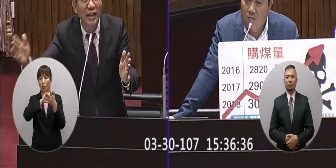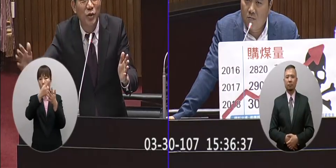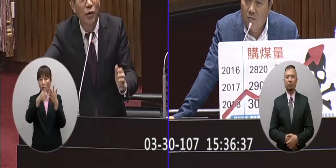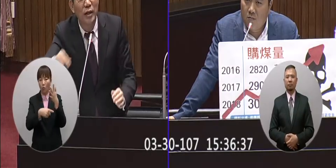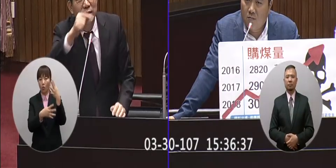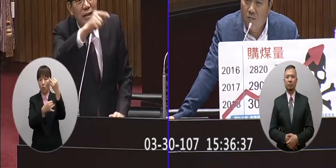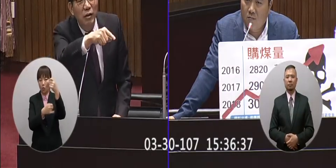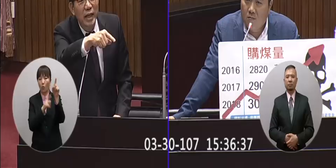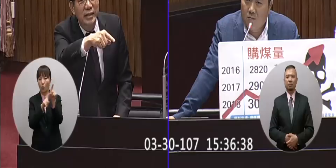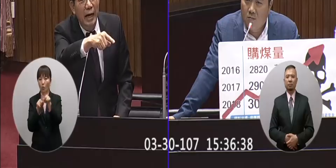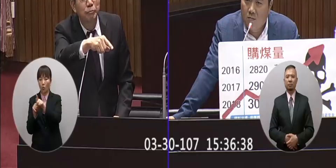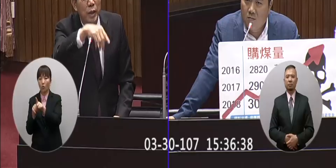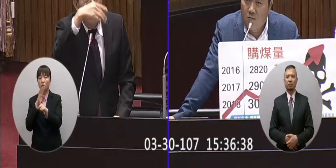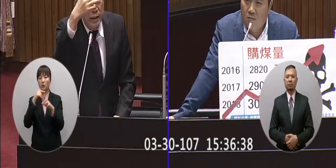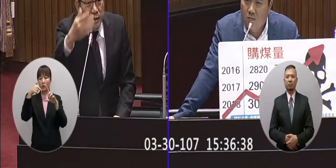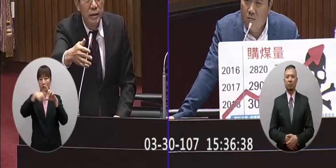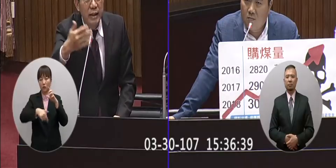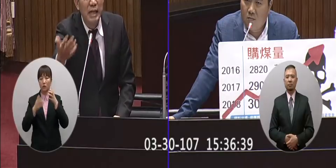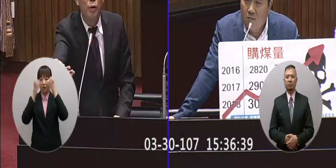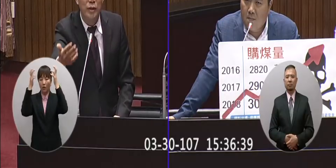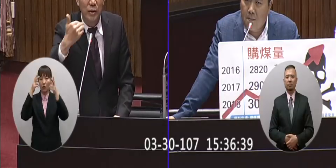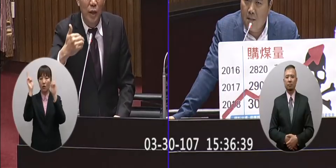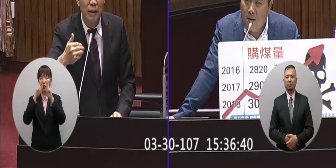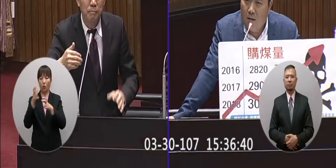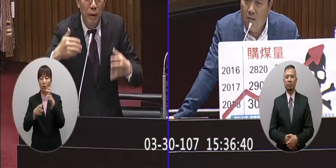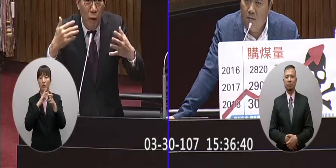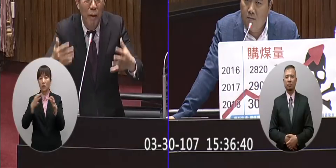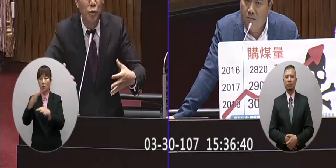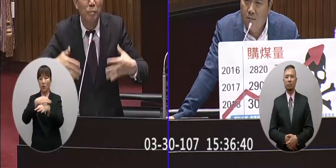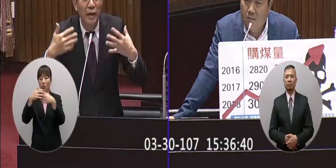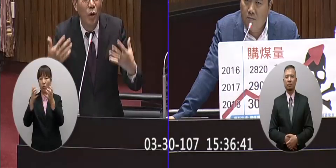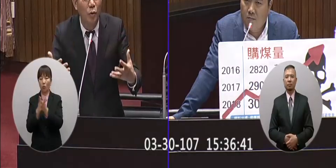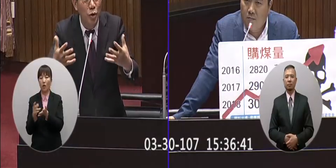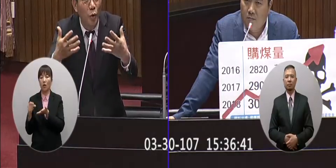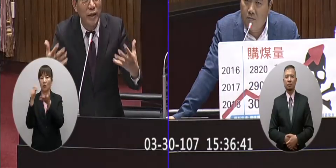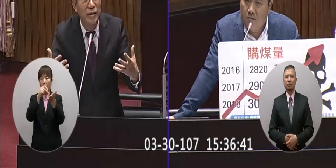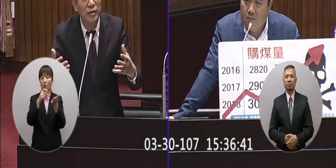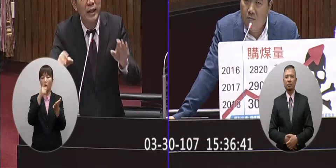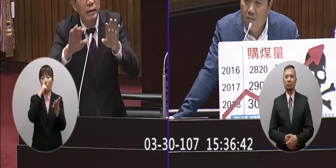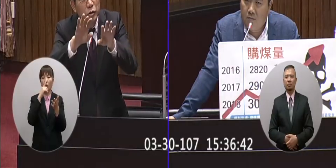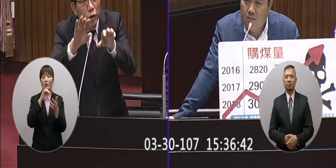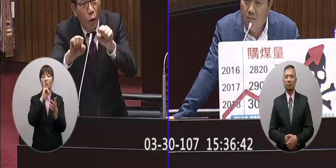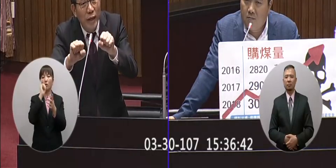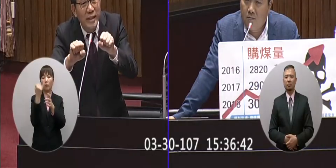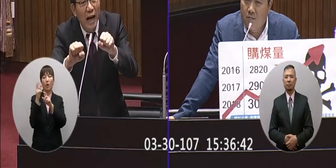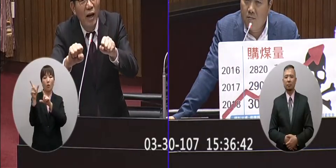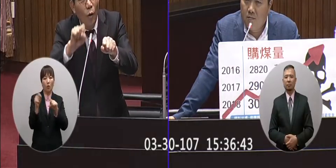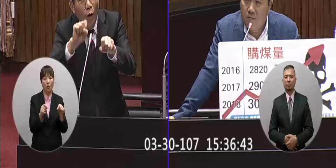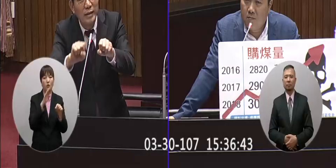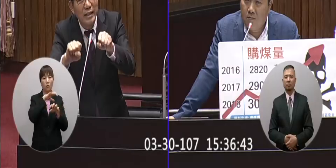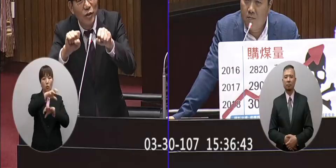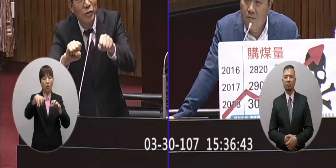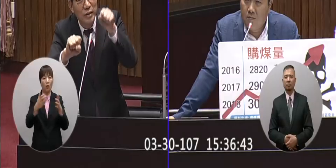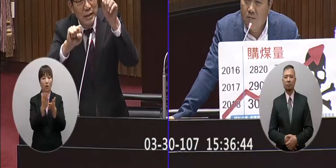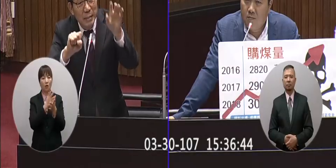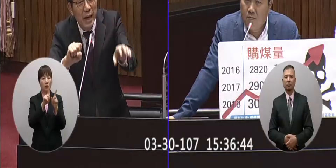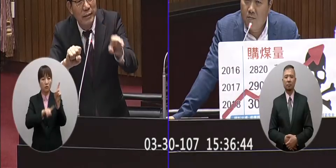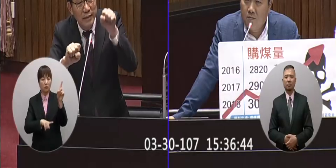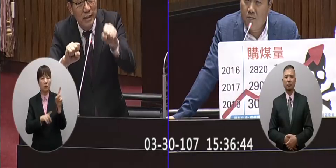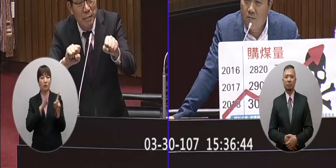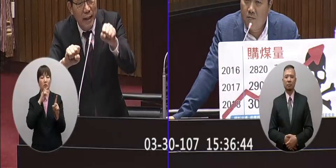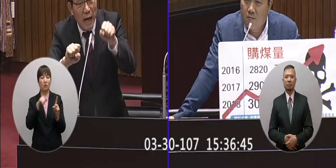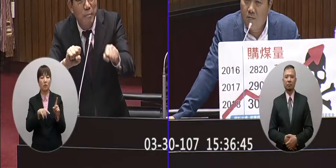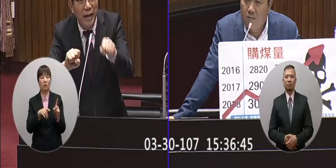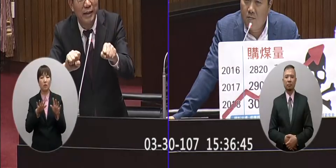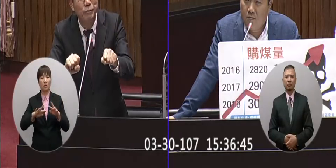照时间来做。深澳电厂，伊是经济部提出来，咱被环保署被动受理的时候，就是环差。环差是讲，即